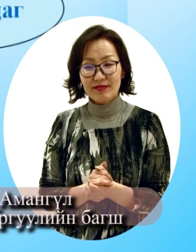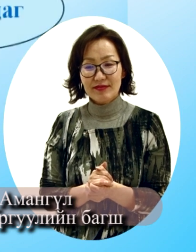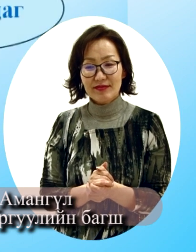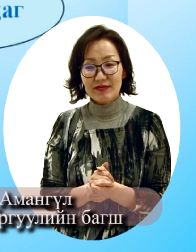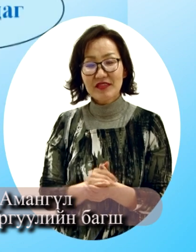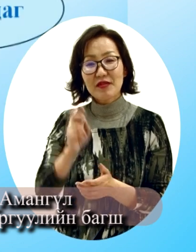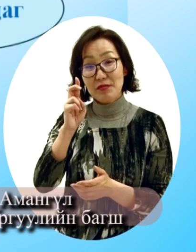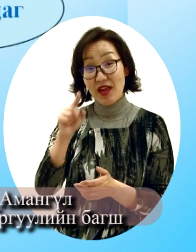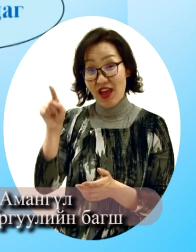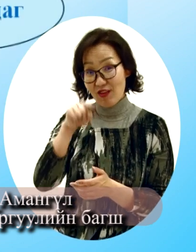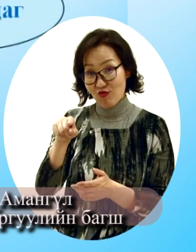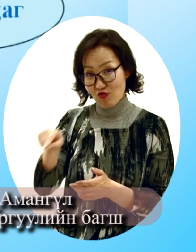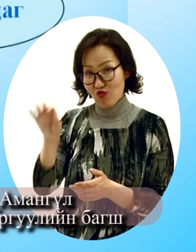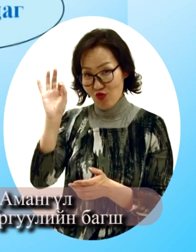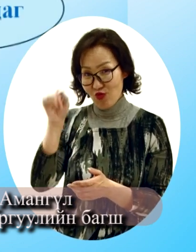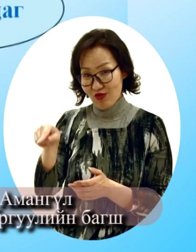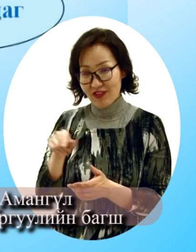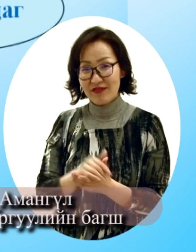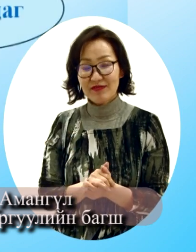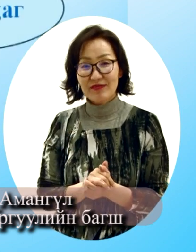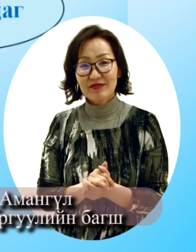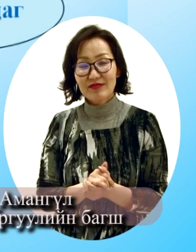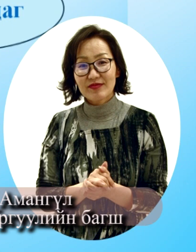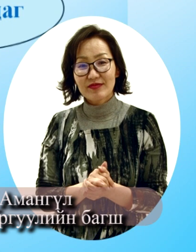Көлемді өлшеу бірлігін атаңдар.